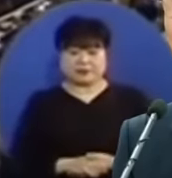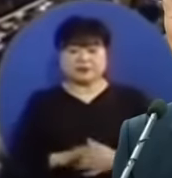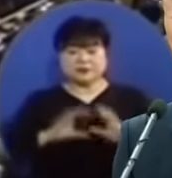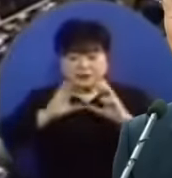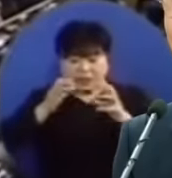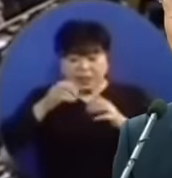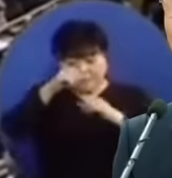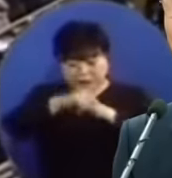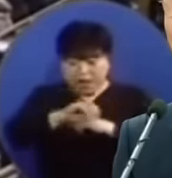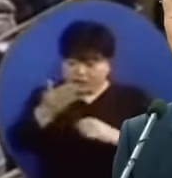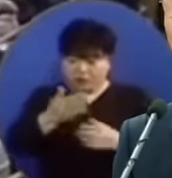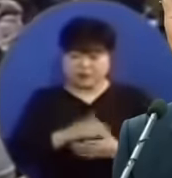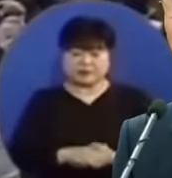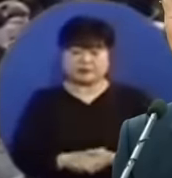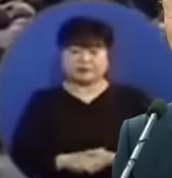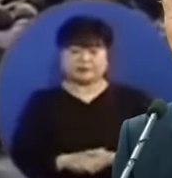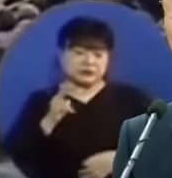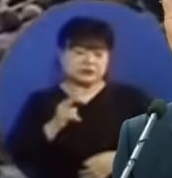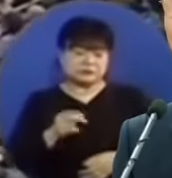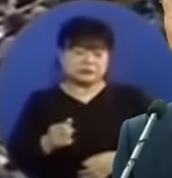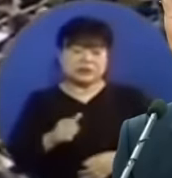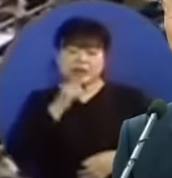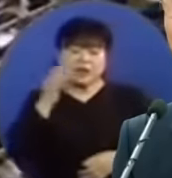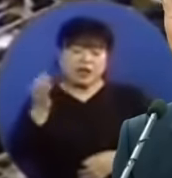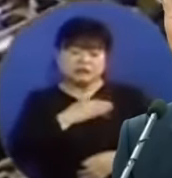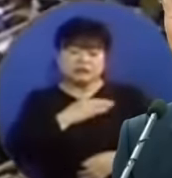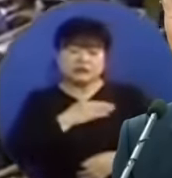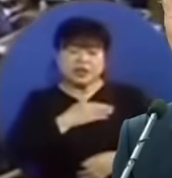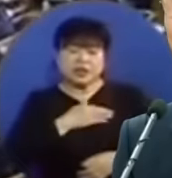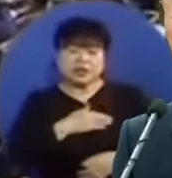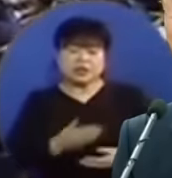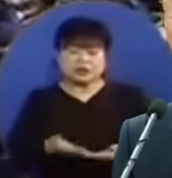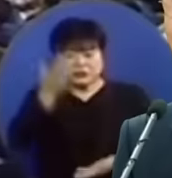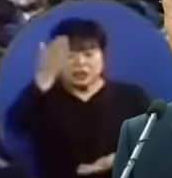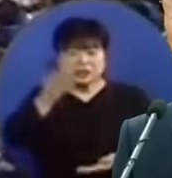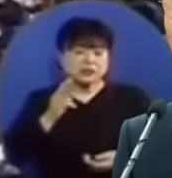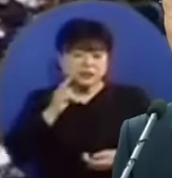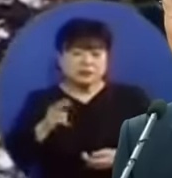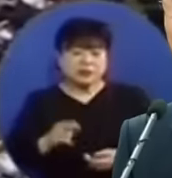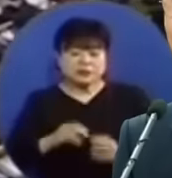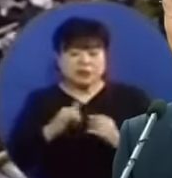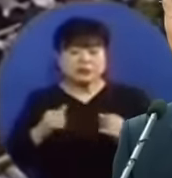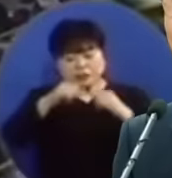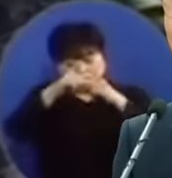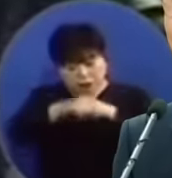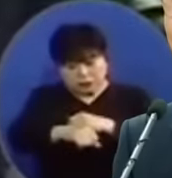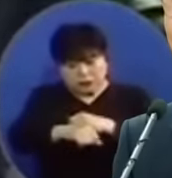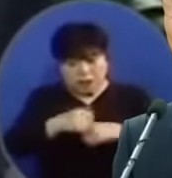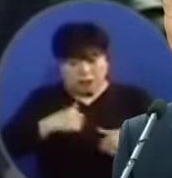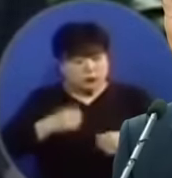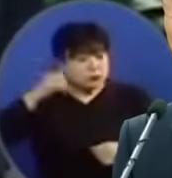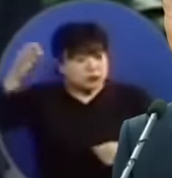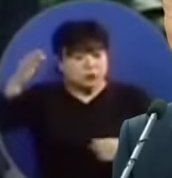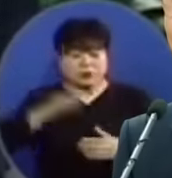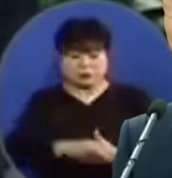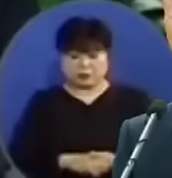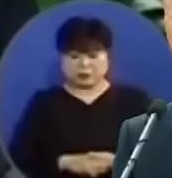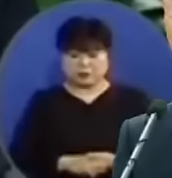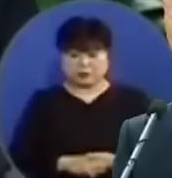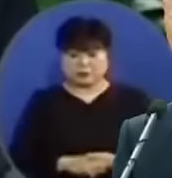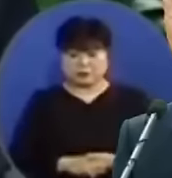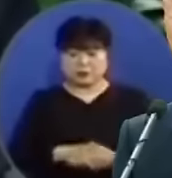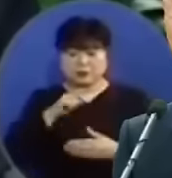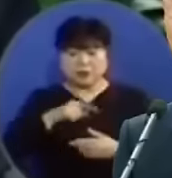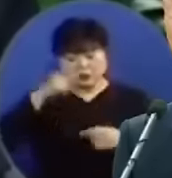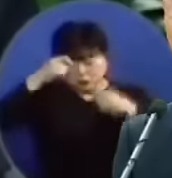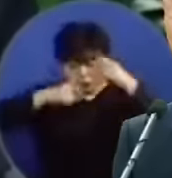나라는 망하고 마는 것입니다. 생활이 고난스러우면 국민들이 낙심하거든 기쁨을 잃어버립니다.